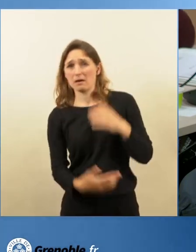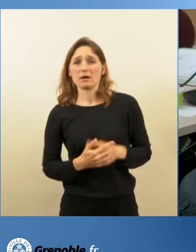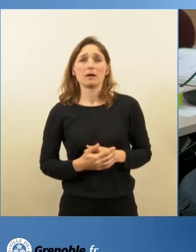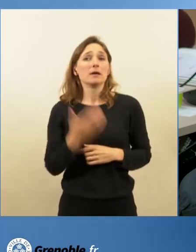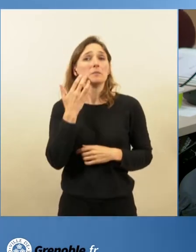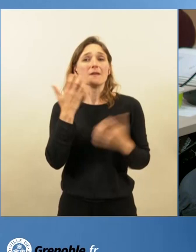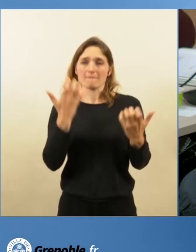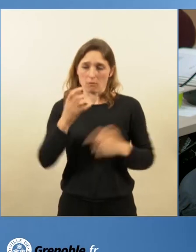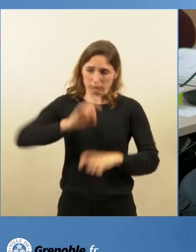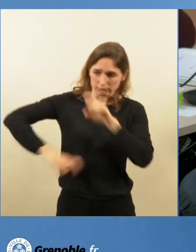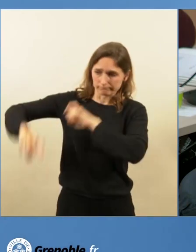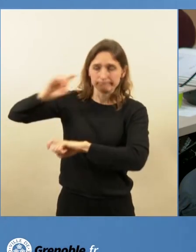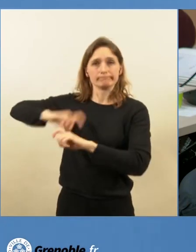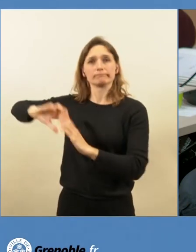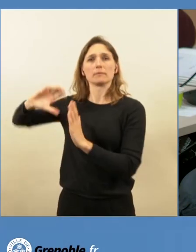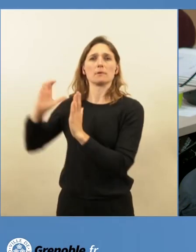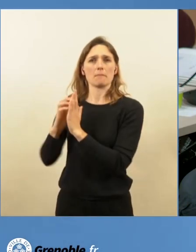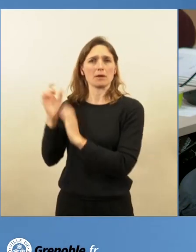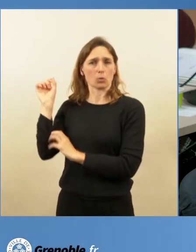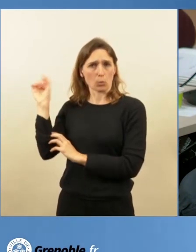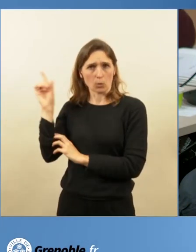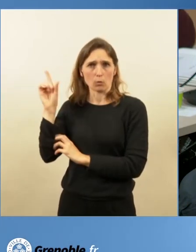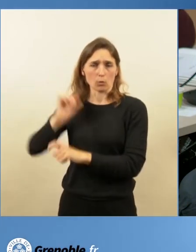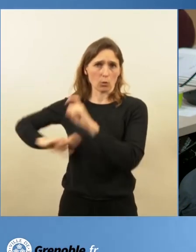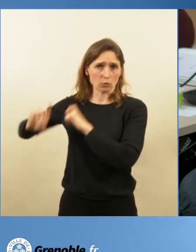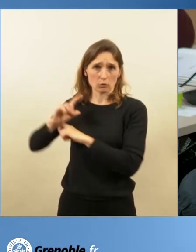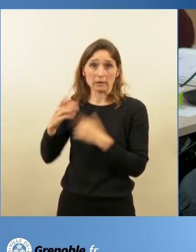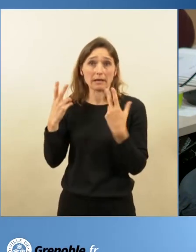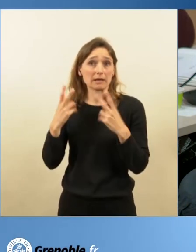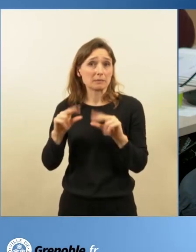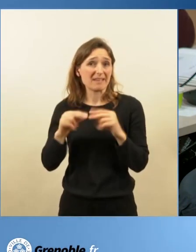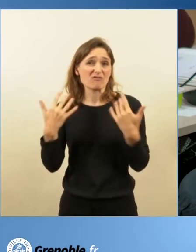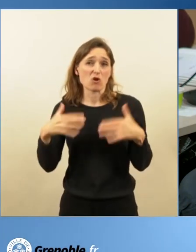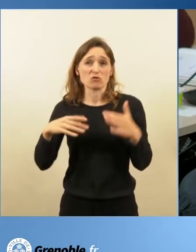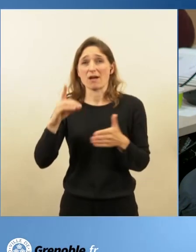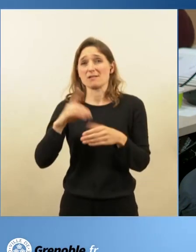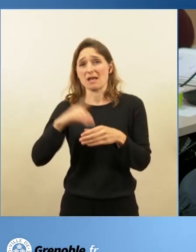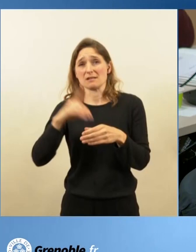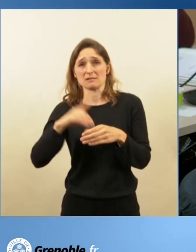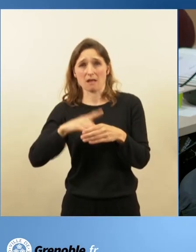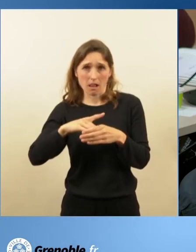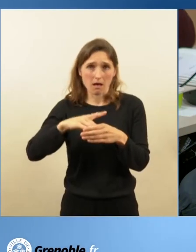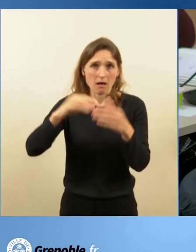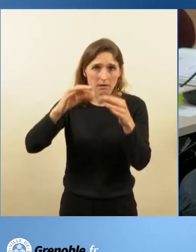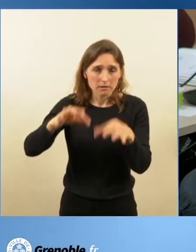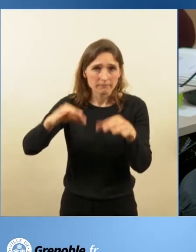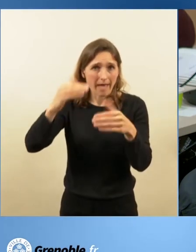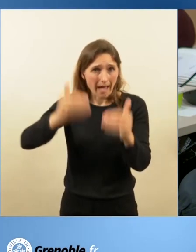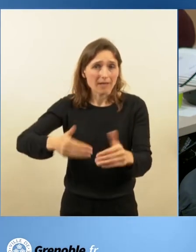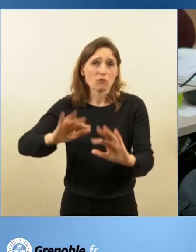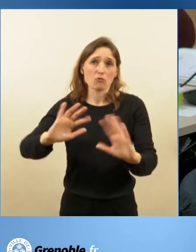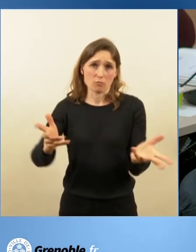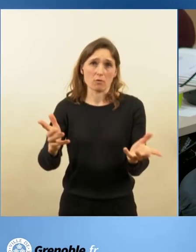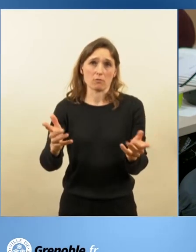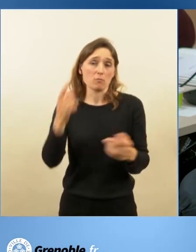reprenez cette délibération qui évoquait la sortie du diesel et il nous semble qu'elle doit être harmonisée entre les différentes métropoles notamment